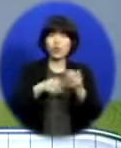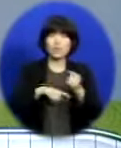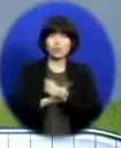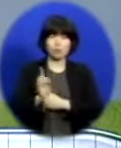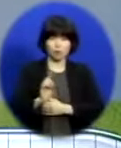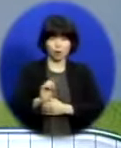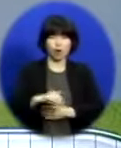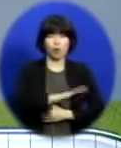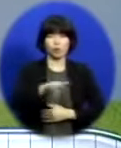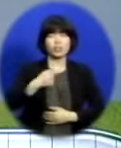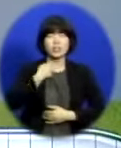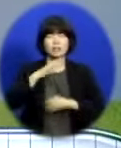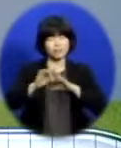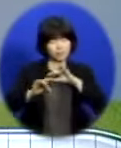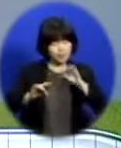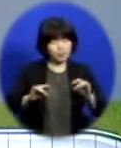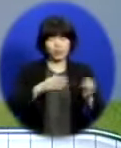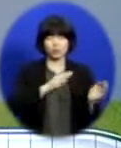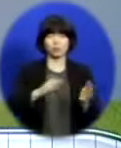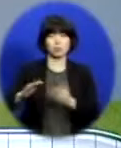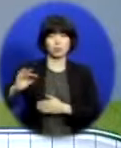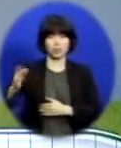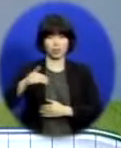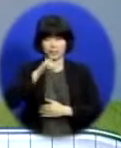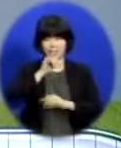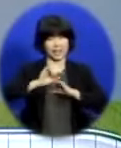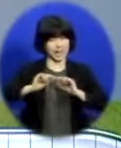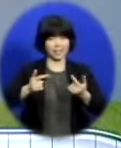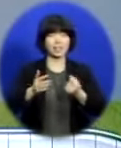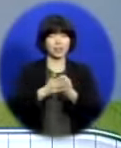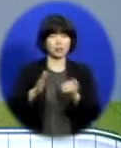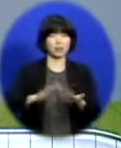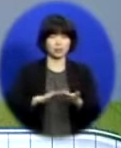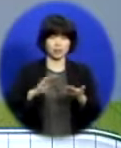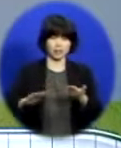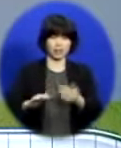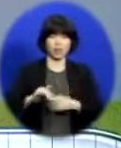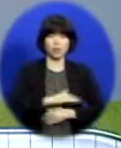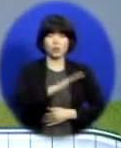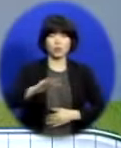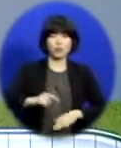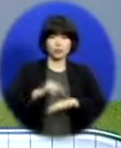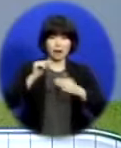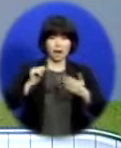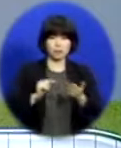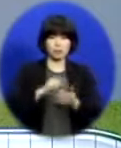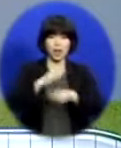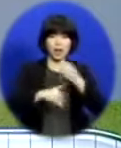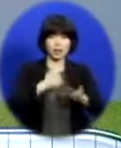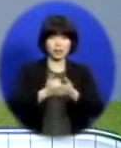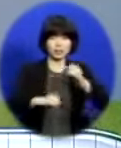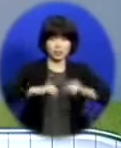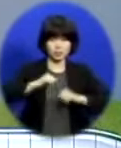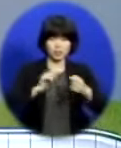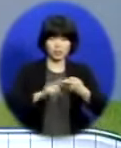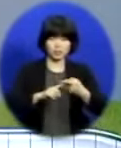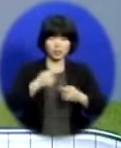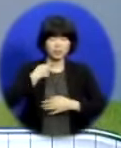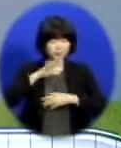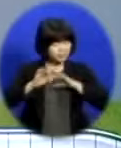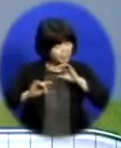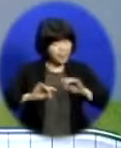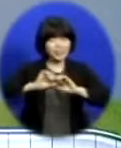우리가 갈급함으로 준비되어져 있지 않기 때문입니다 우리의 마음이 하나님의 역사에 대해서 급하지